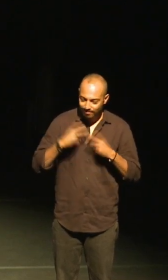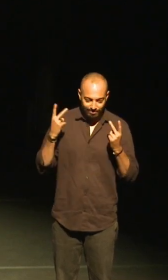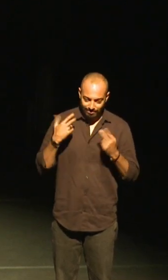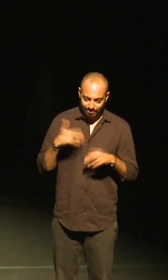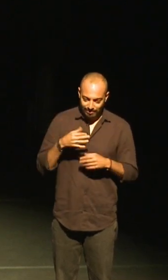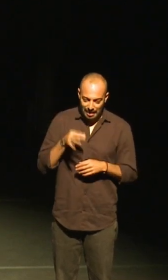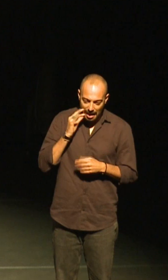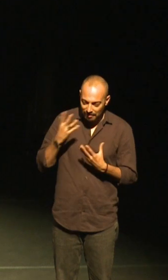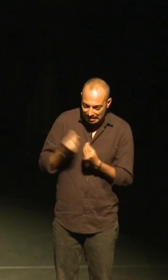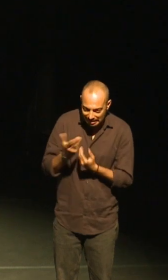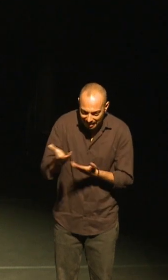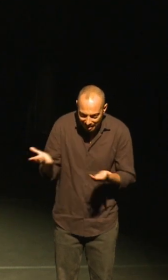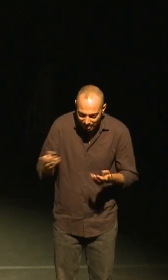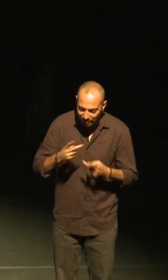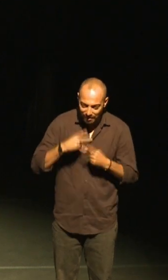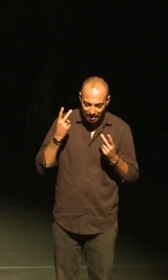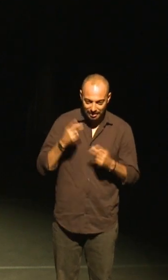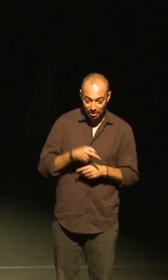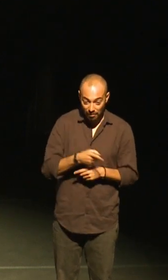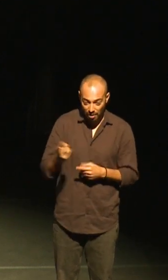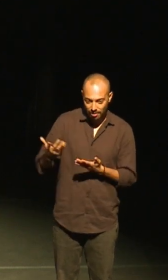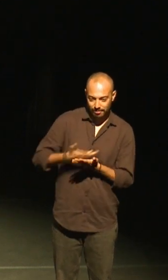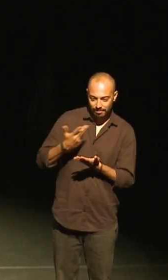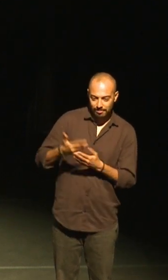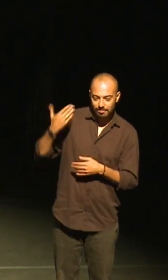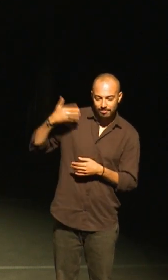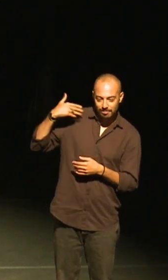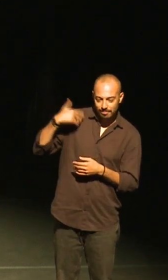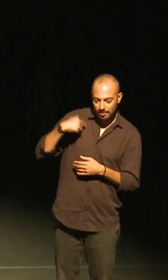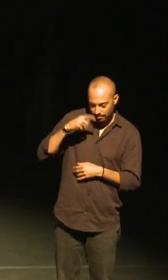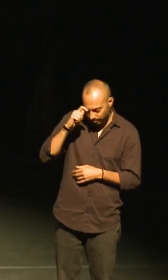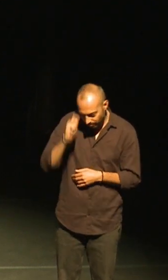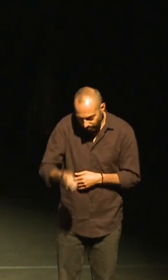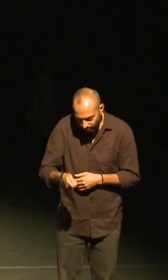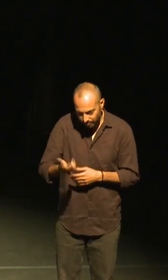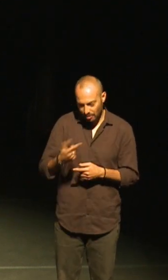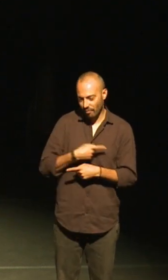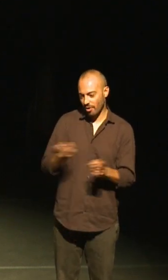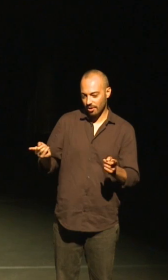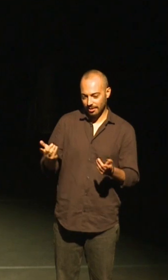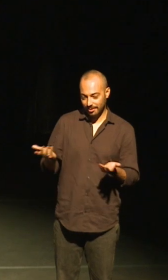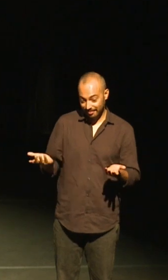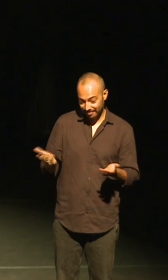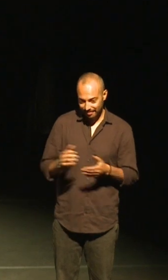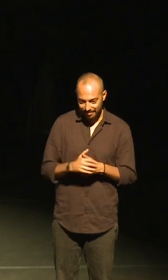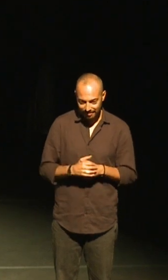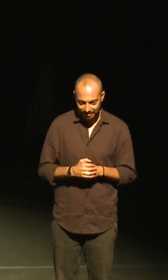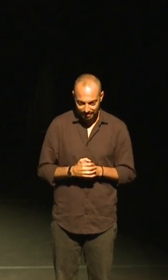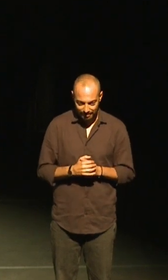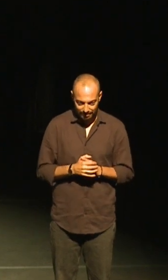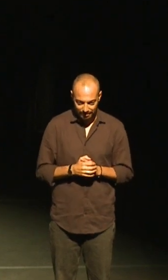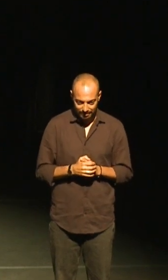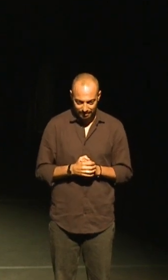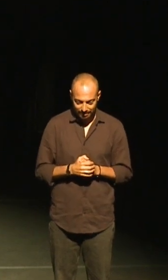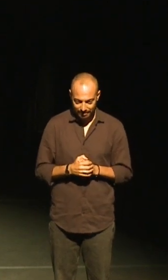ricordare il passato io il caffè non abbiamo avuto poi dobbiamo vedere perché la signorina secca non c'era Non c'era vabbè non c'era